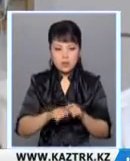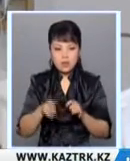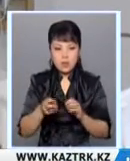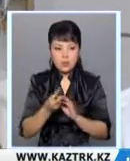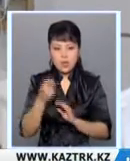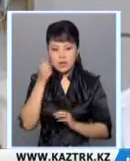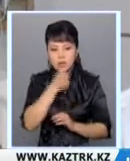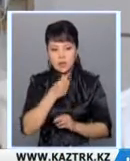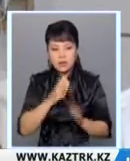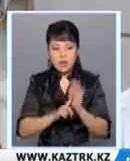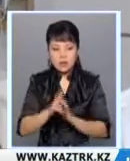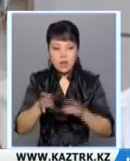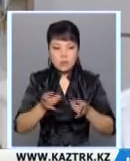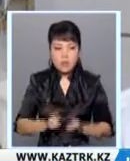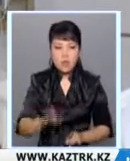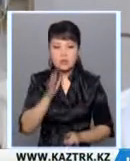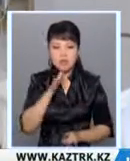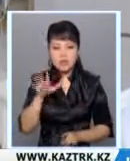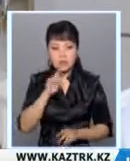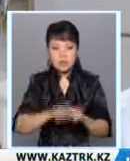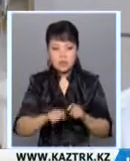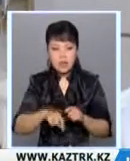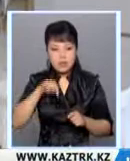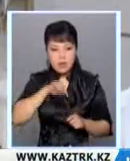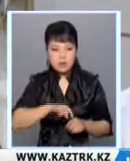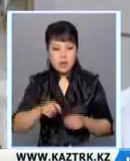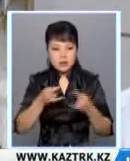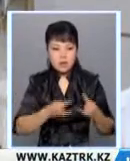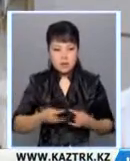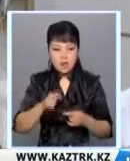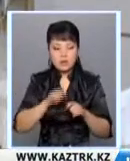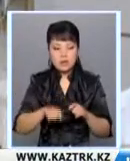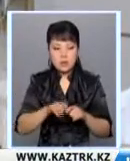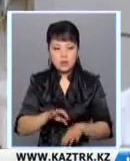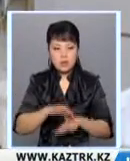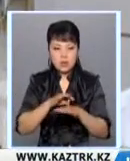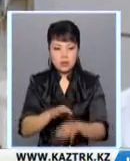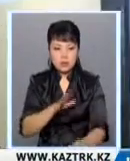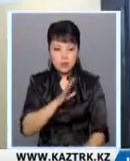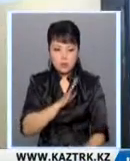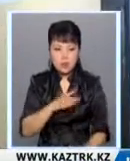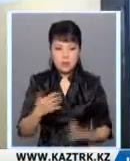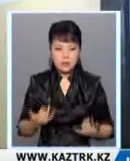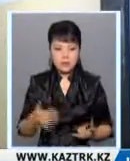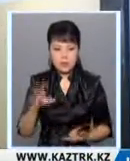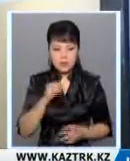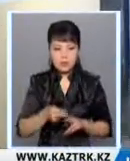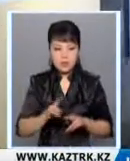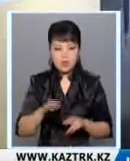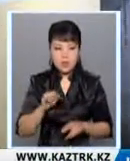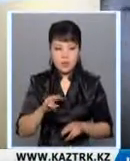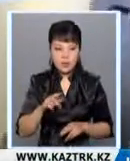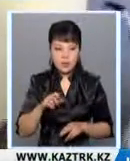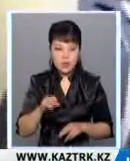2012-ден бастап, бала туу жасындағы әйелдерді де сондай скрининг қарауларды жүргізіп жатырмыз. Жалғас Қаржаубаев